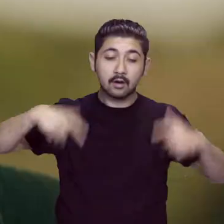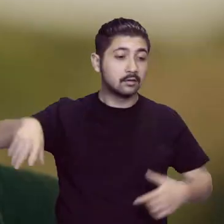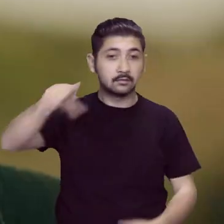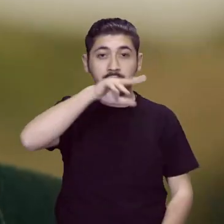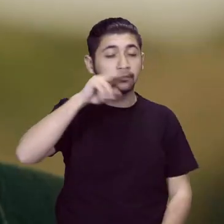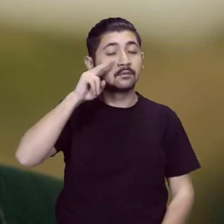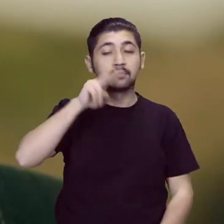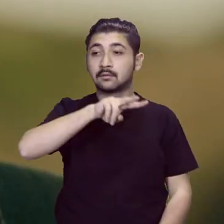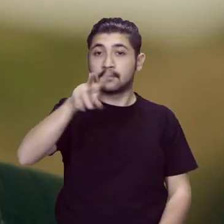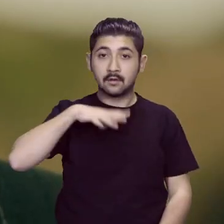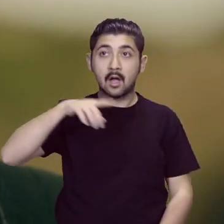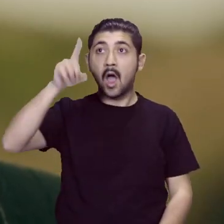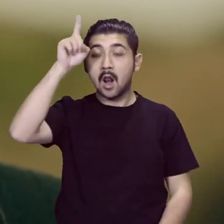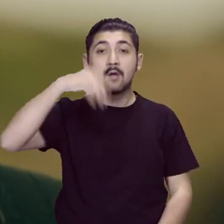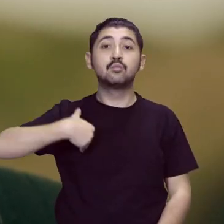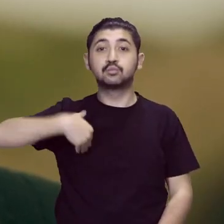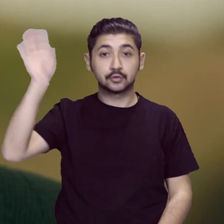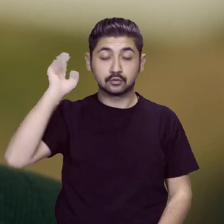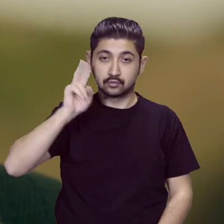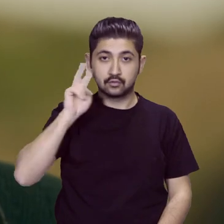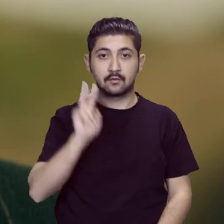bakınca Allah'ın azametini görürsünüz.